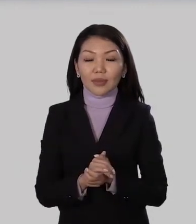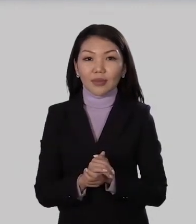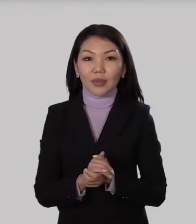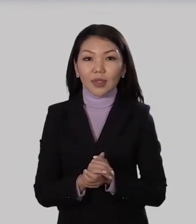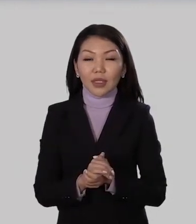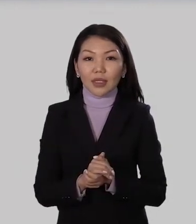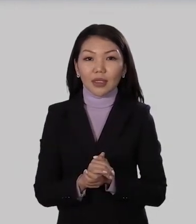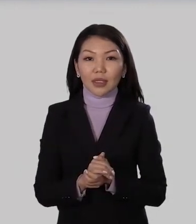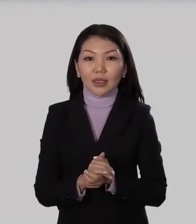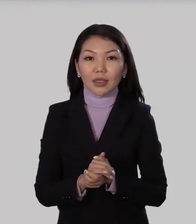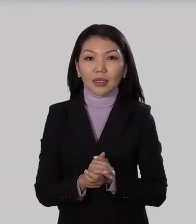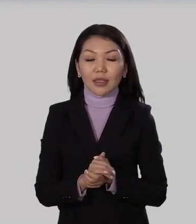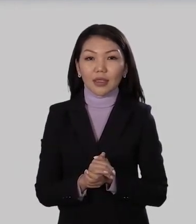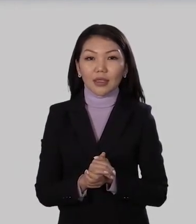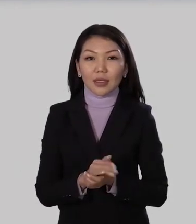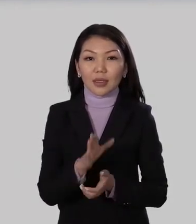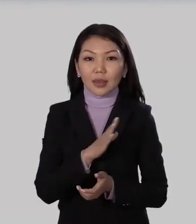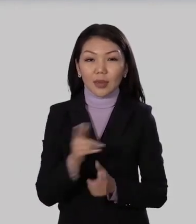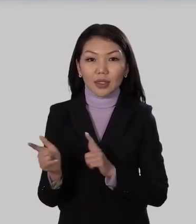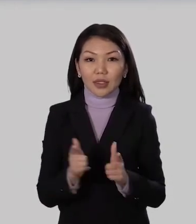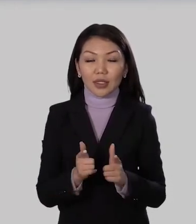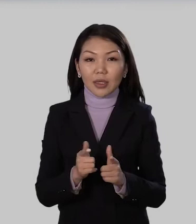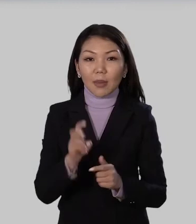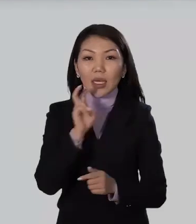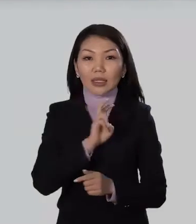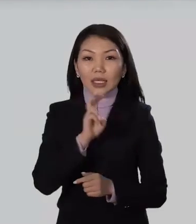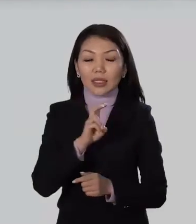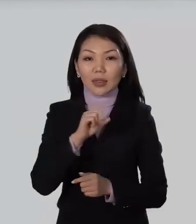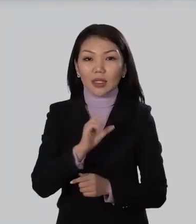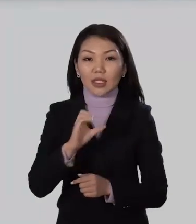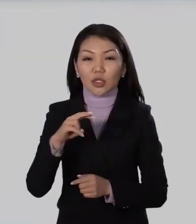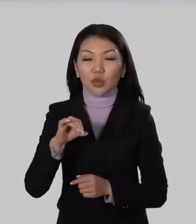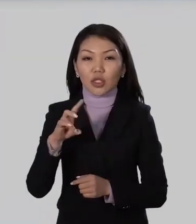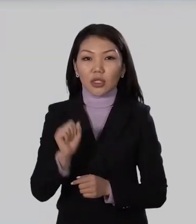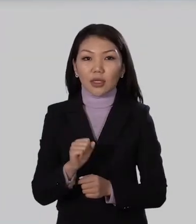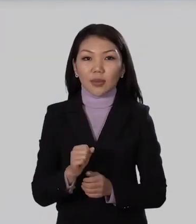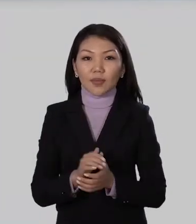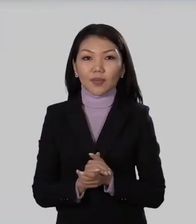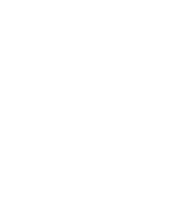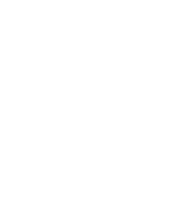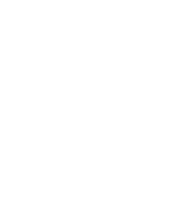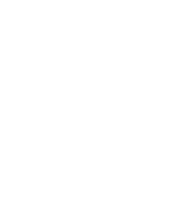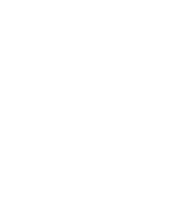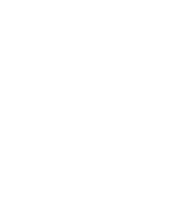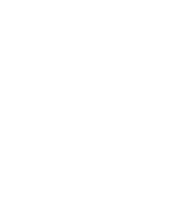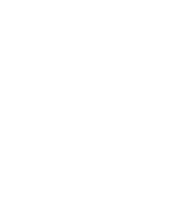Сергеевича Пушкина. А как мы напишем слова в строчках из этих сказок?